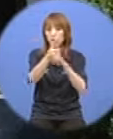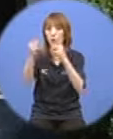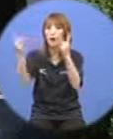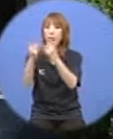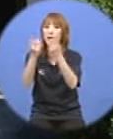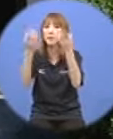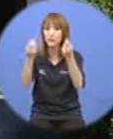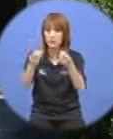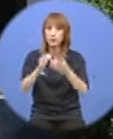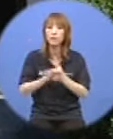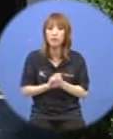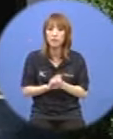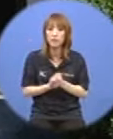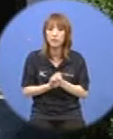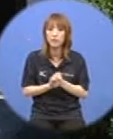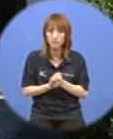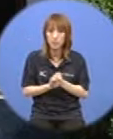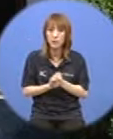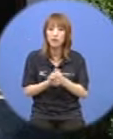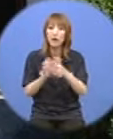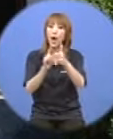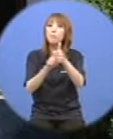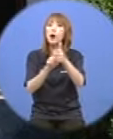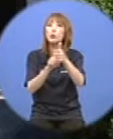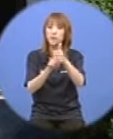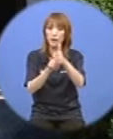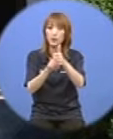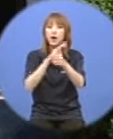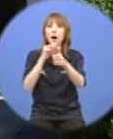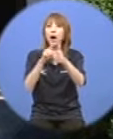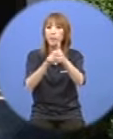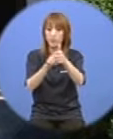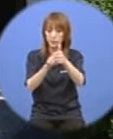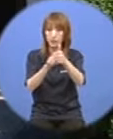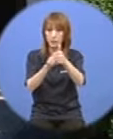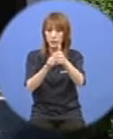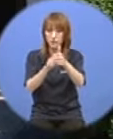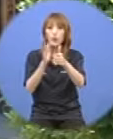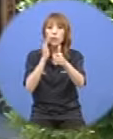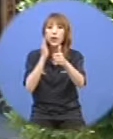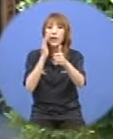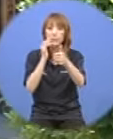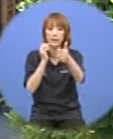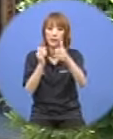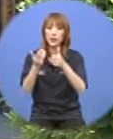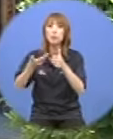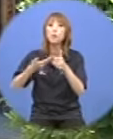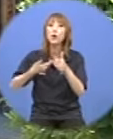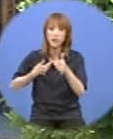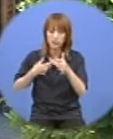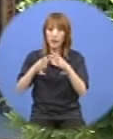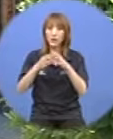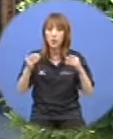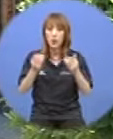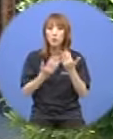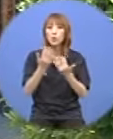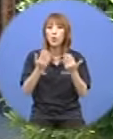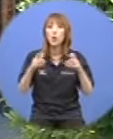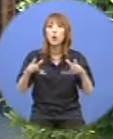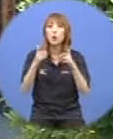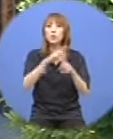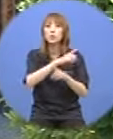うん、でまあそのアモアさんに、まあ、和歌山まで来ていただいて日本のその植物を